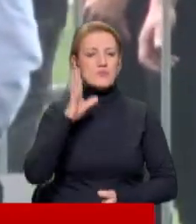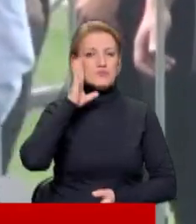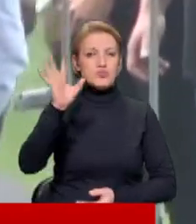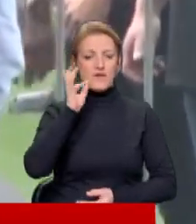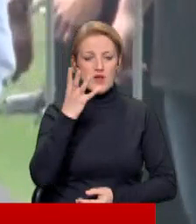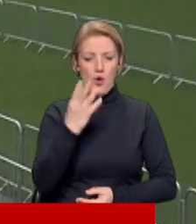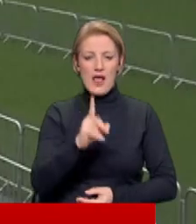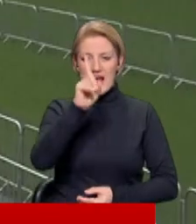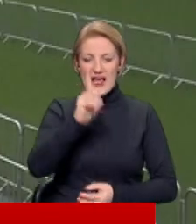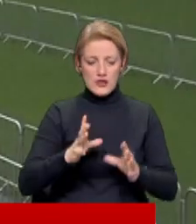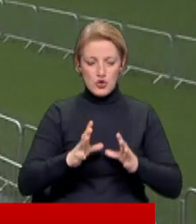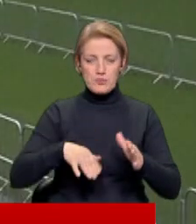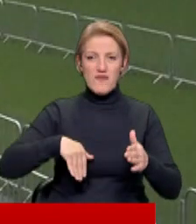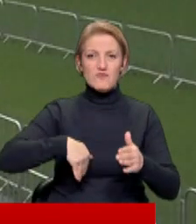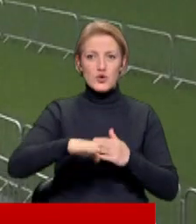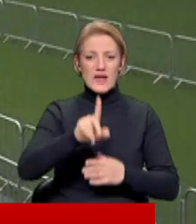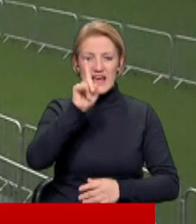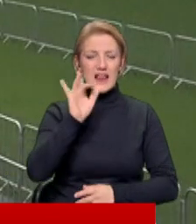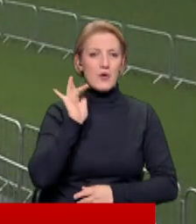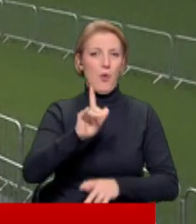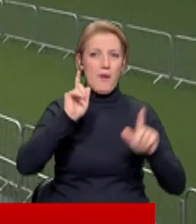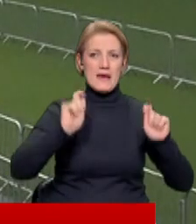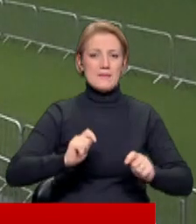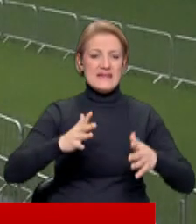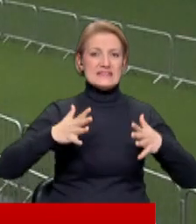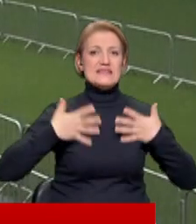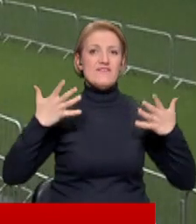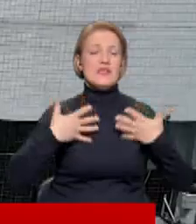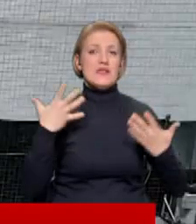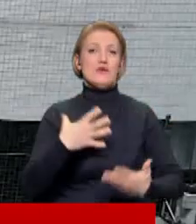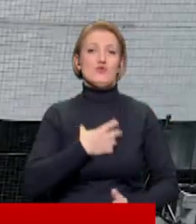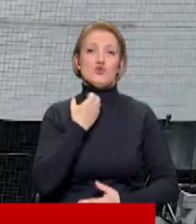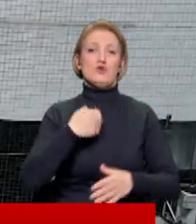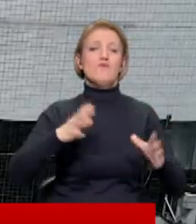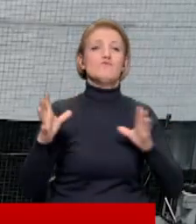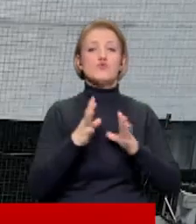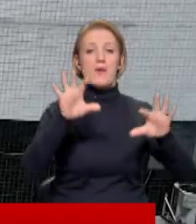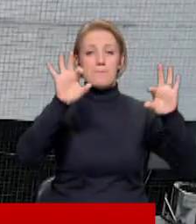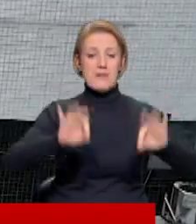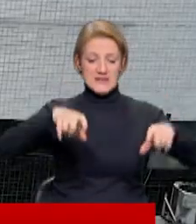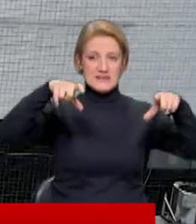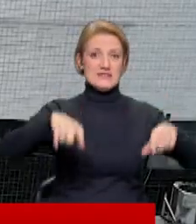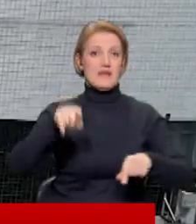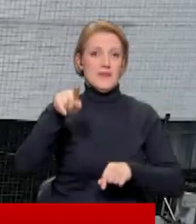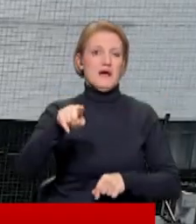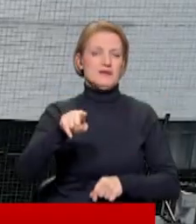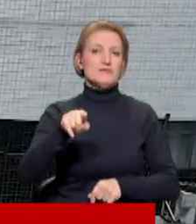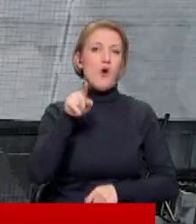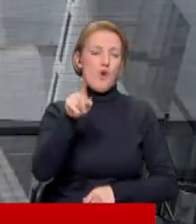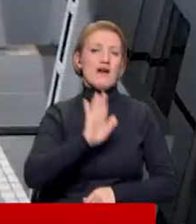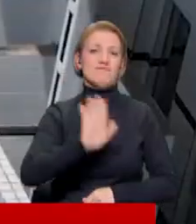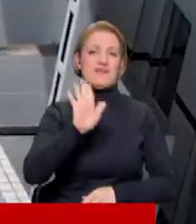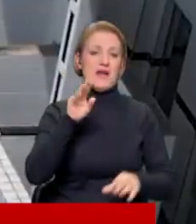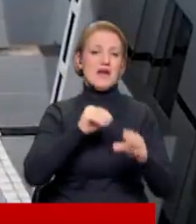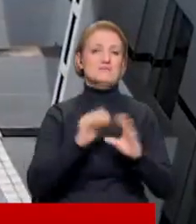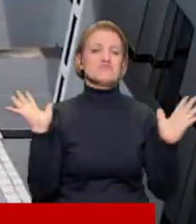Profesyonel olarak ilk topa vurduğu, ilk golünü attığı, sevindiği, üzüldüğü, futbola başladığı statta bu kez ona veda